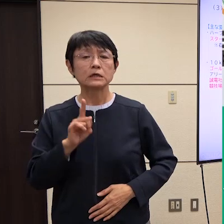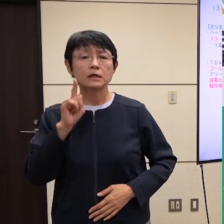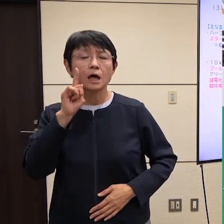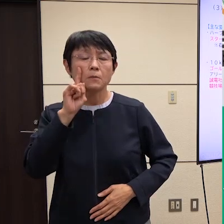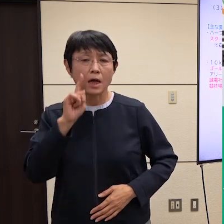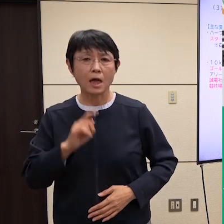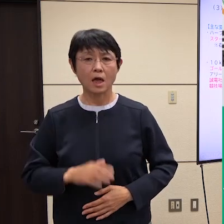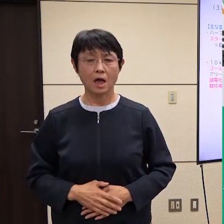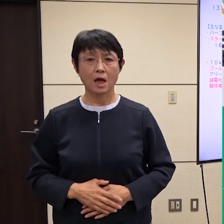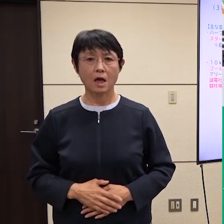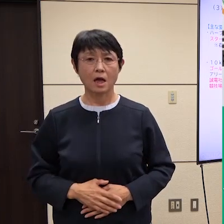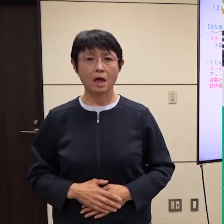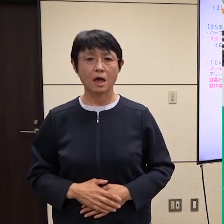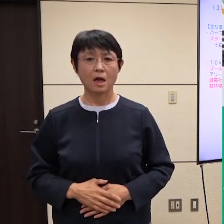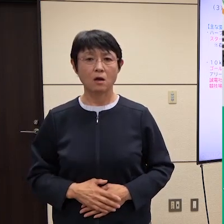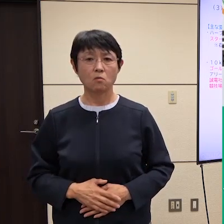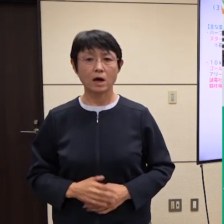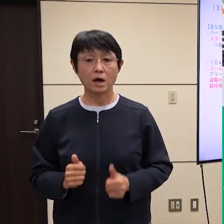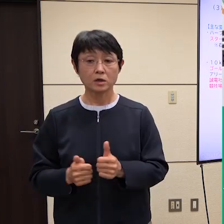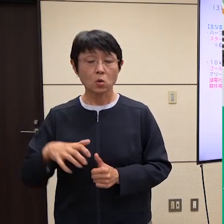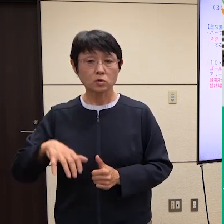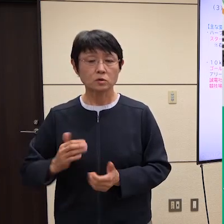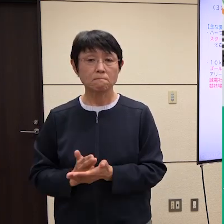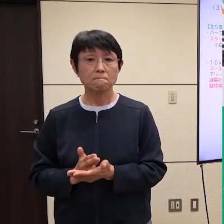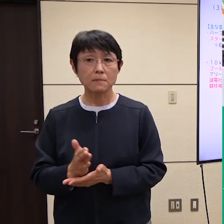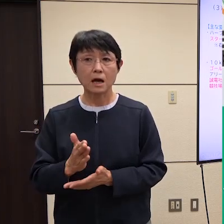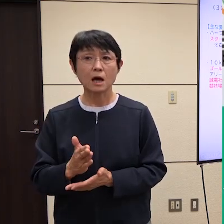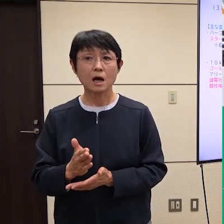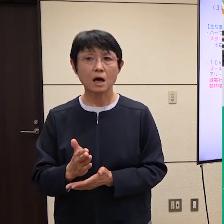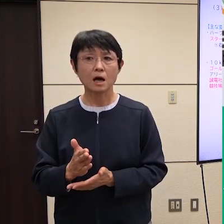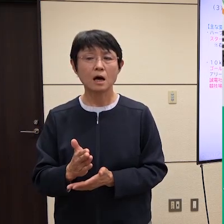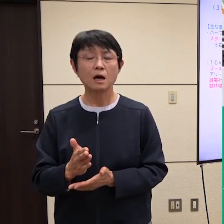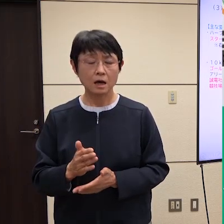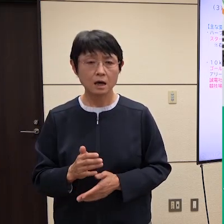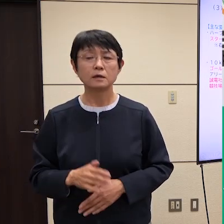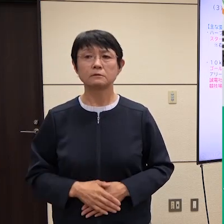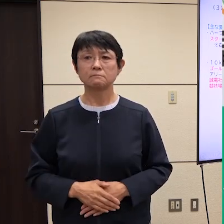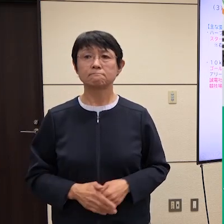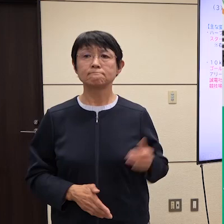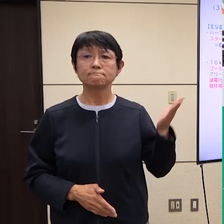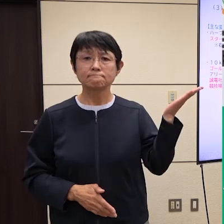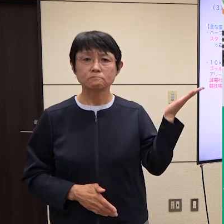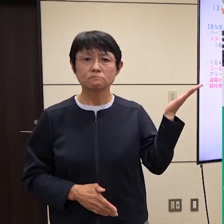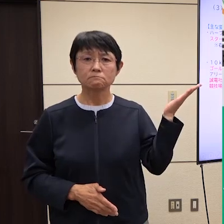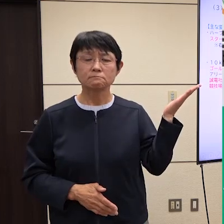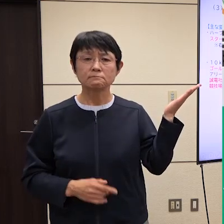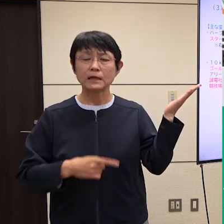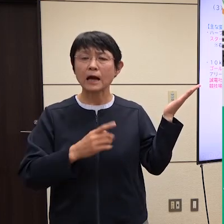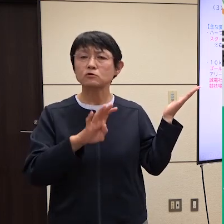目はこのスタジアムを出発をして このように来てたんですね。そして